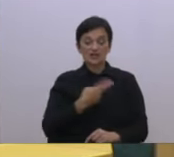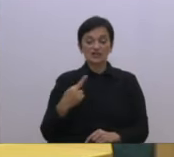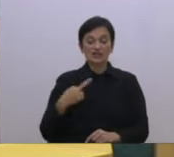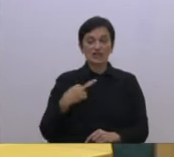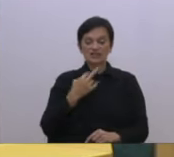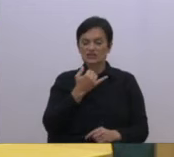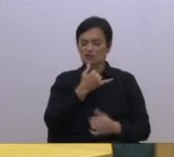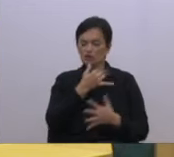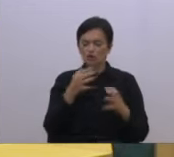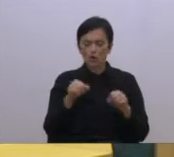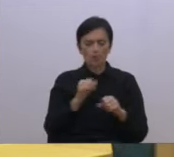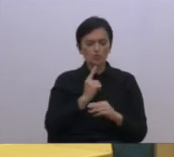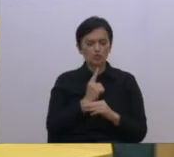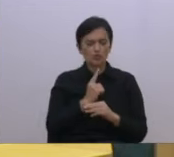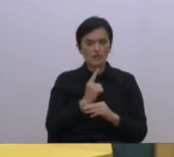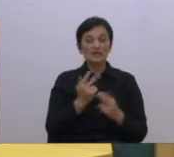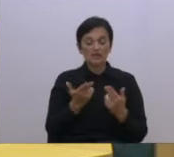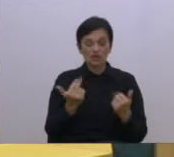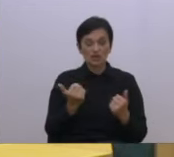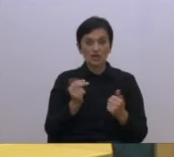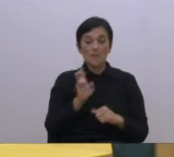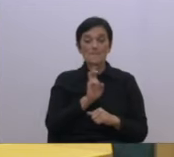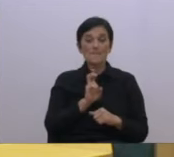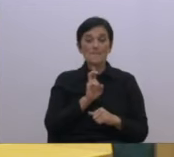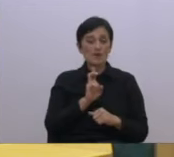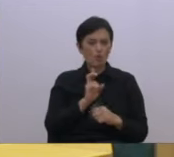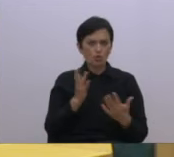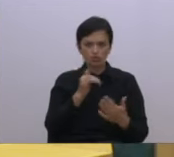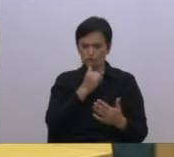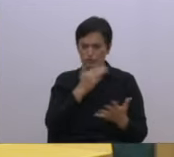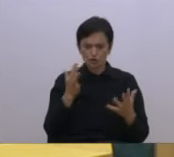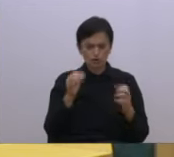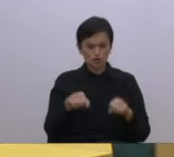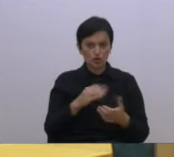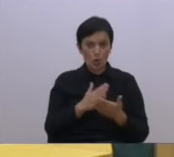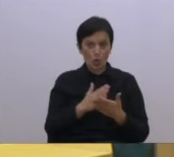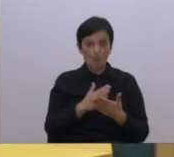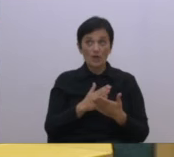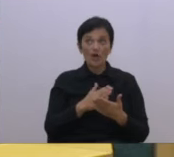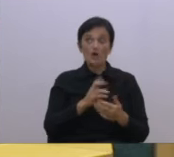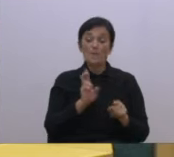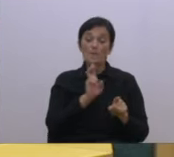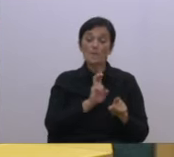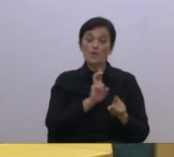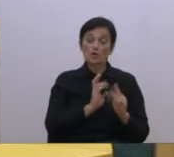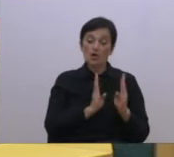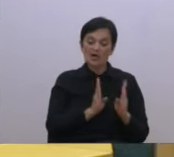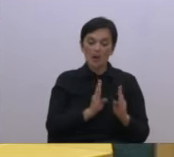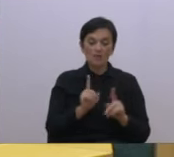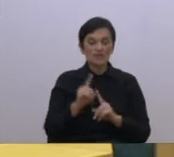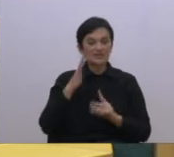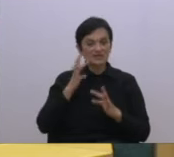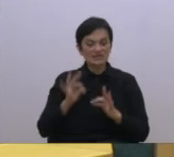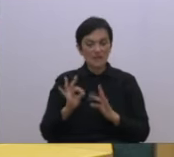შეუძლებელია. დიახ, ბიოლოგიურად შეუძლებელია, თუმცა სქესს აქვს როგორც ბიოლოგიური განზომილება, ასევე